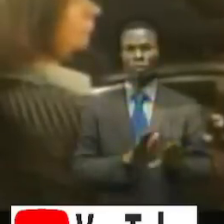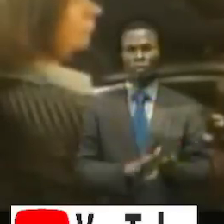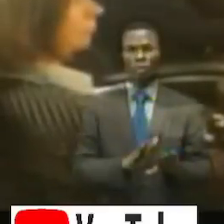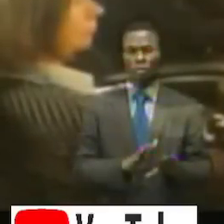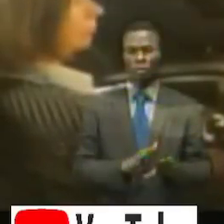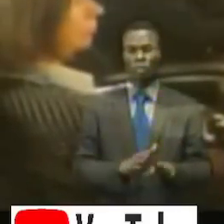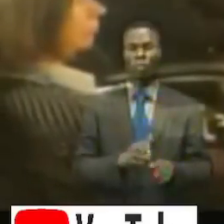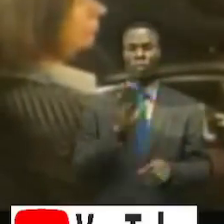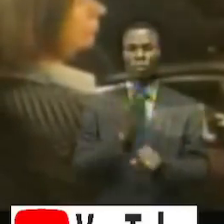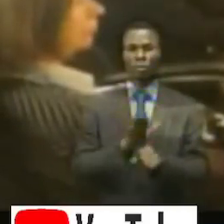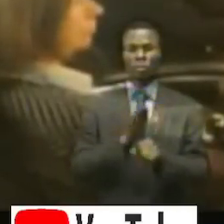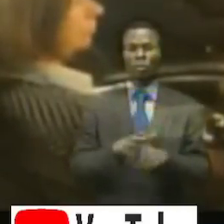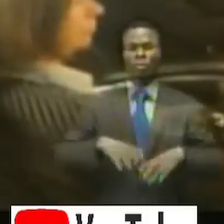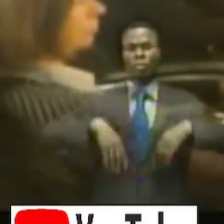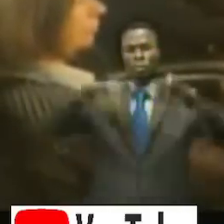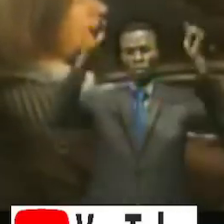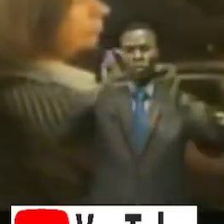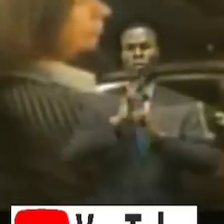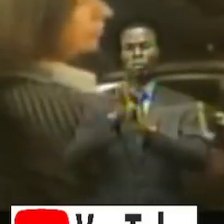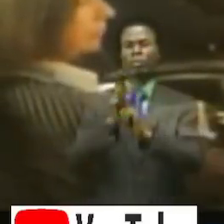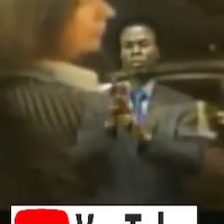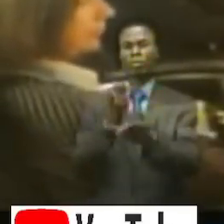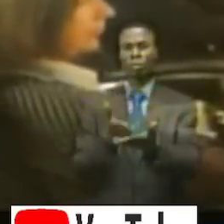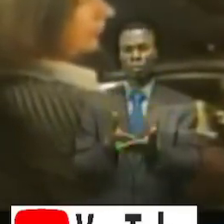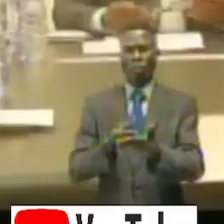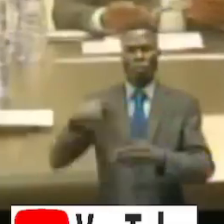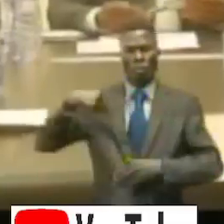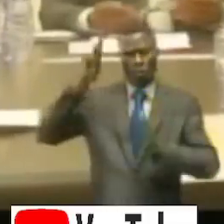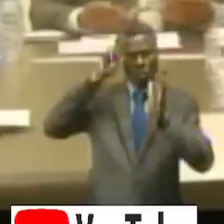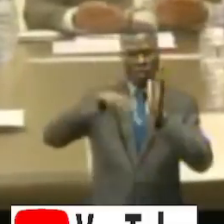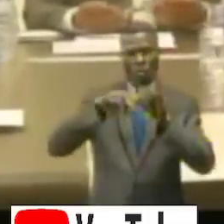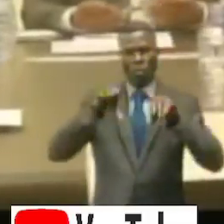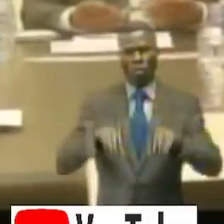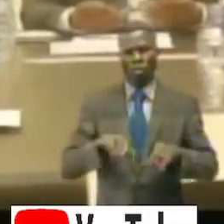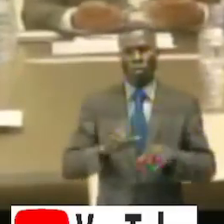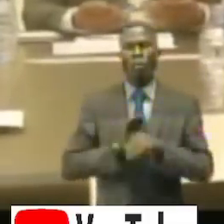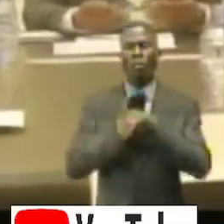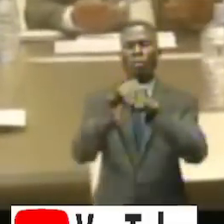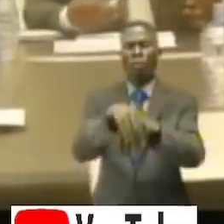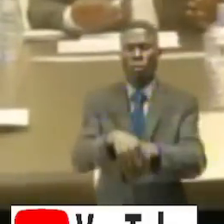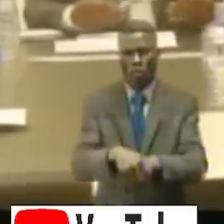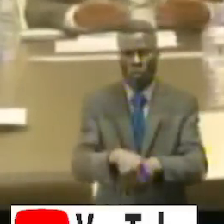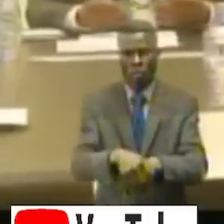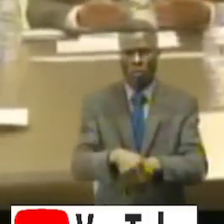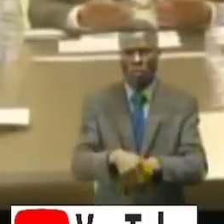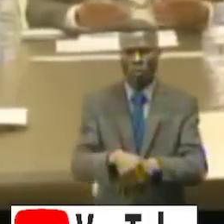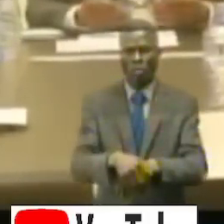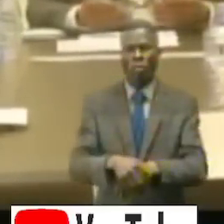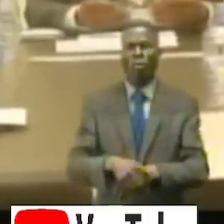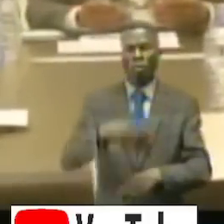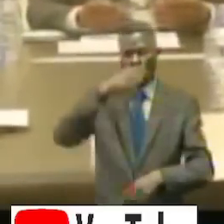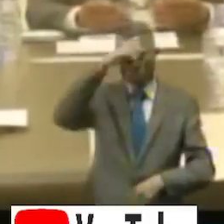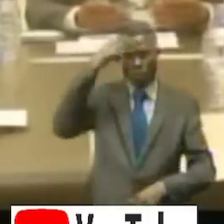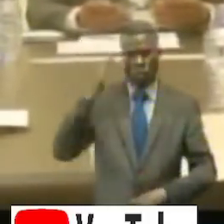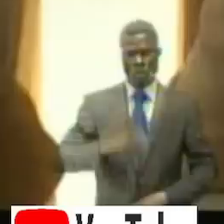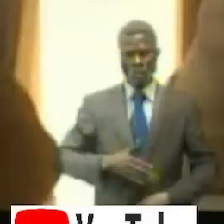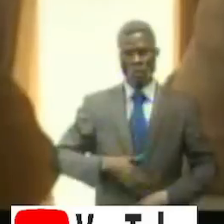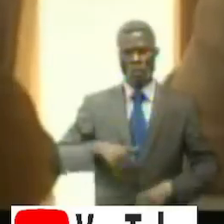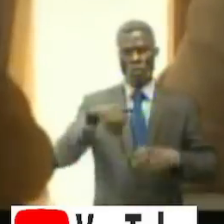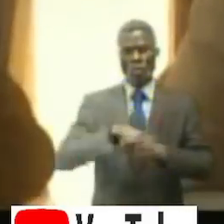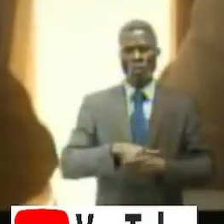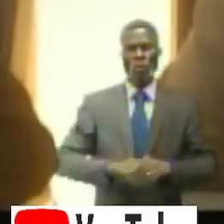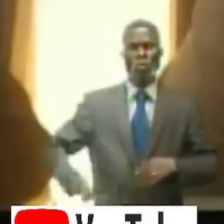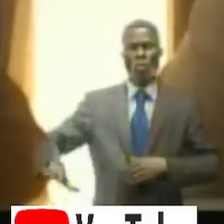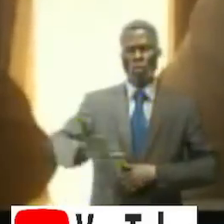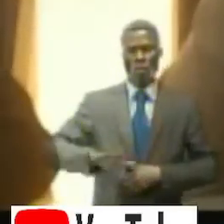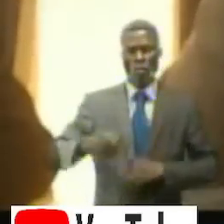ouverts la validation de ce rapport par les gouvernements pour mettre la main à la pâte contre l'insécurité alimentaire en RDC.